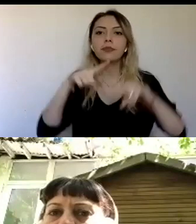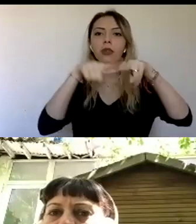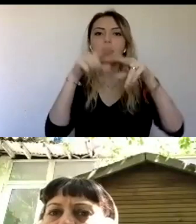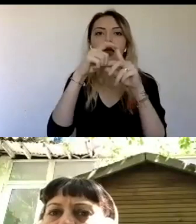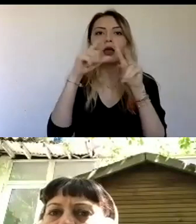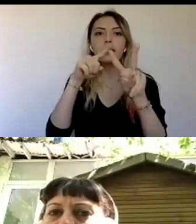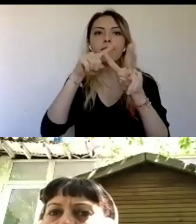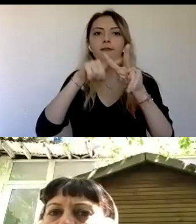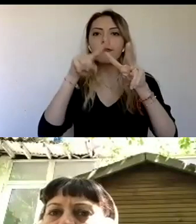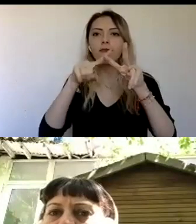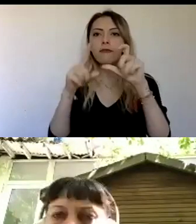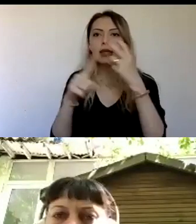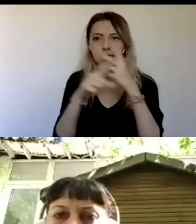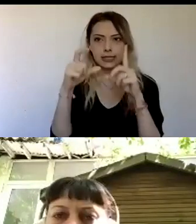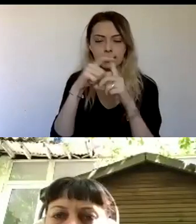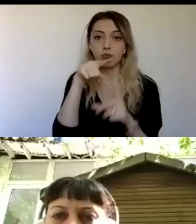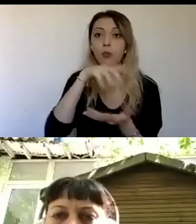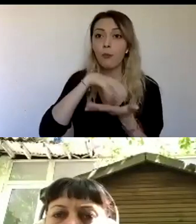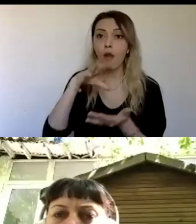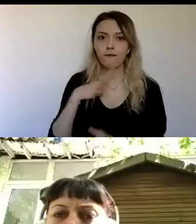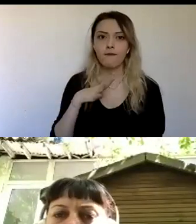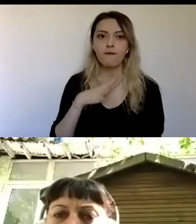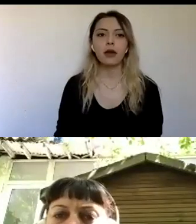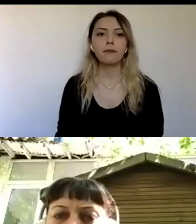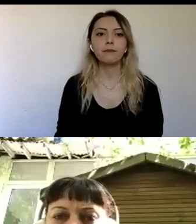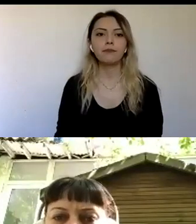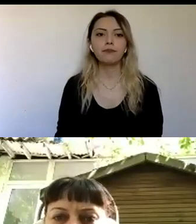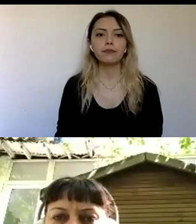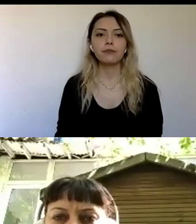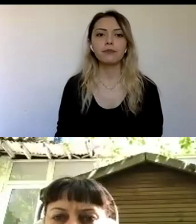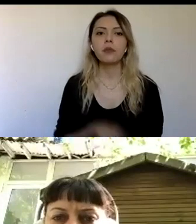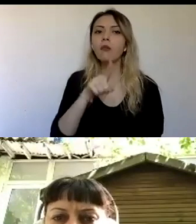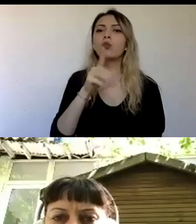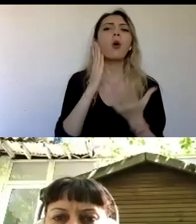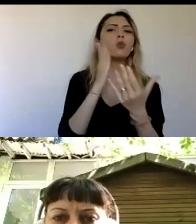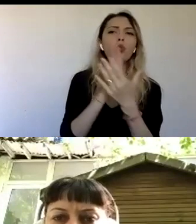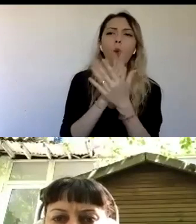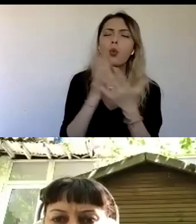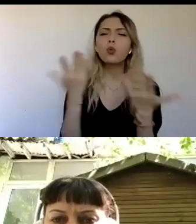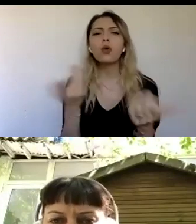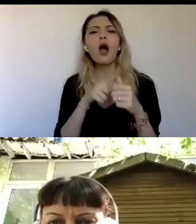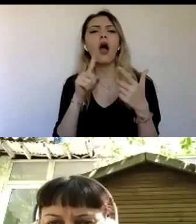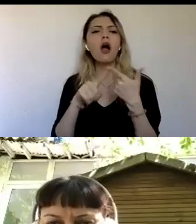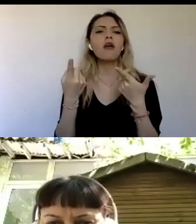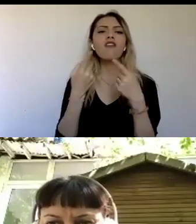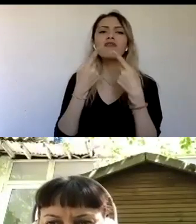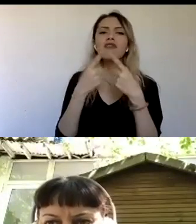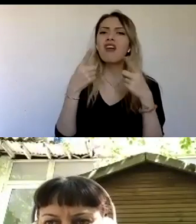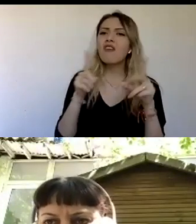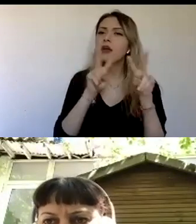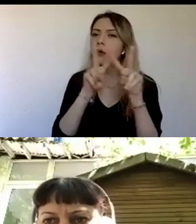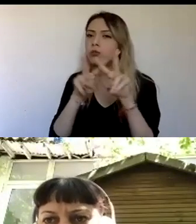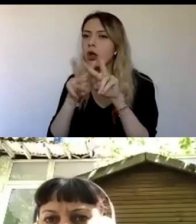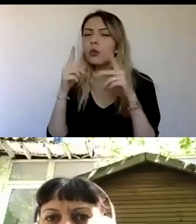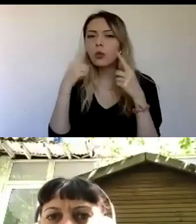ayarlayıp planlayabiliyorsunuz. Hani hatta isterseniz burada aradığınız dosya türleri ne kadar yani bir meclisin sitesinde bir şey arıyorsunuz belki